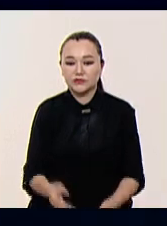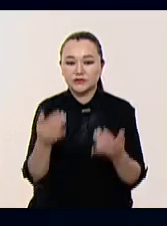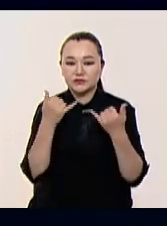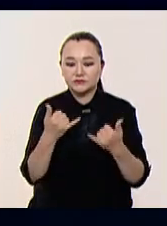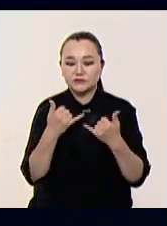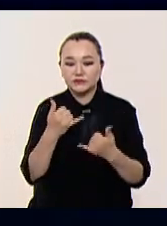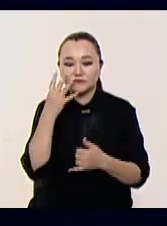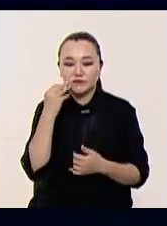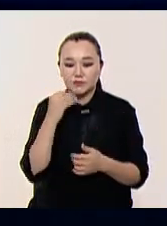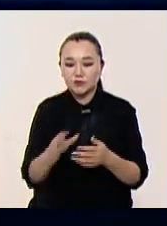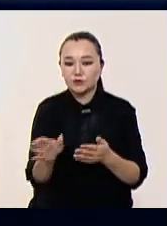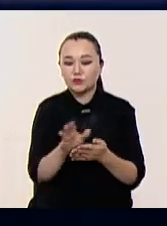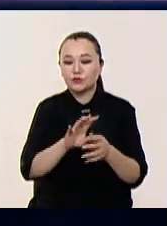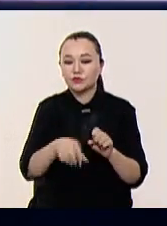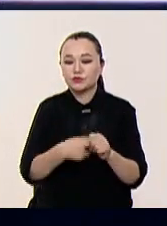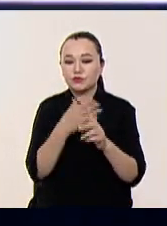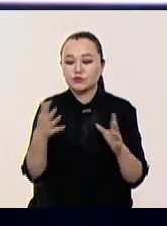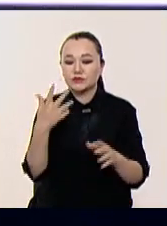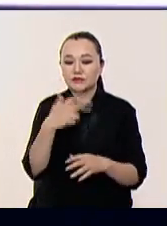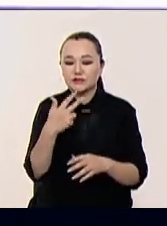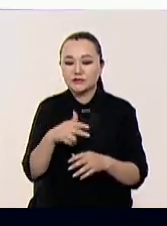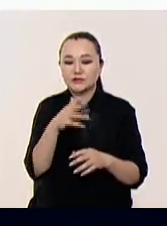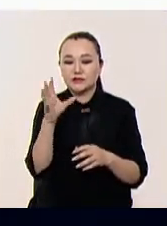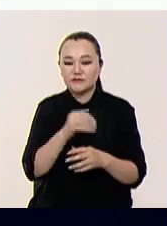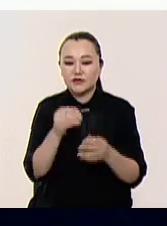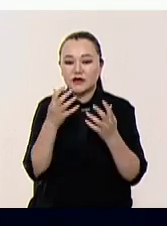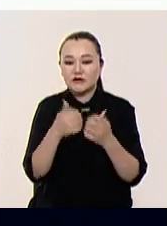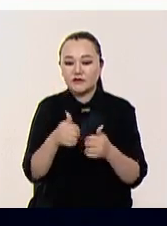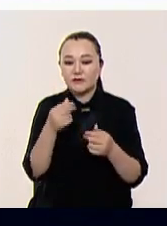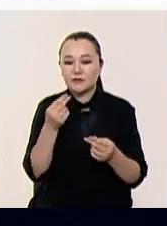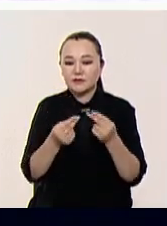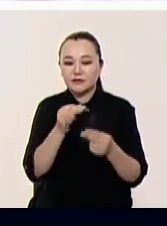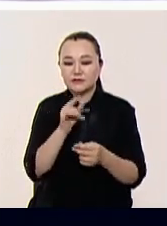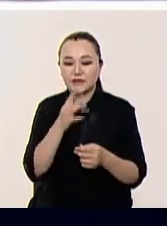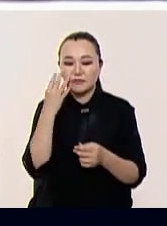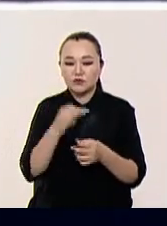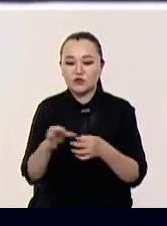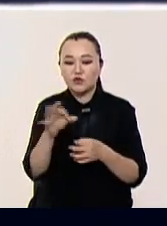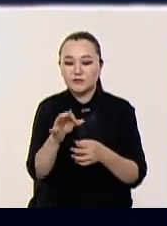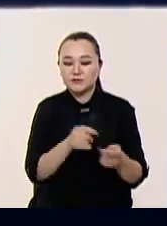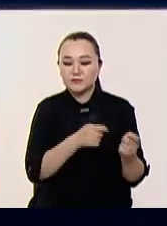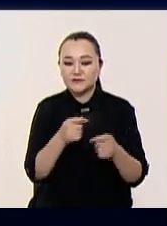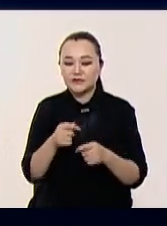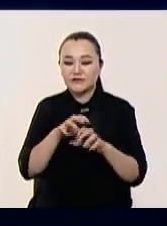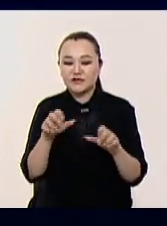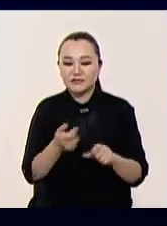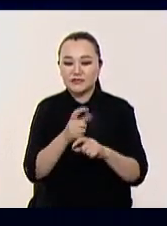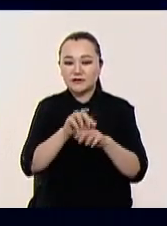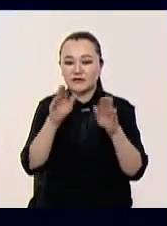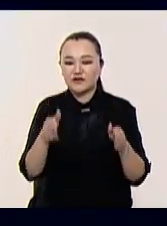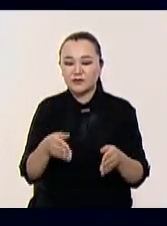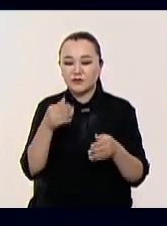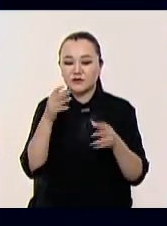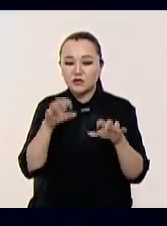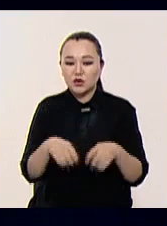Сегодня в Алматы уничтожили более 30 поддельных игорных автоматов, привезенных из Алматинской области. Владельцы этих аппаратов